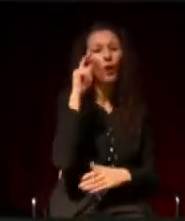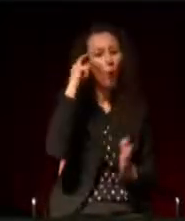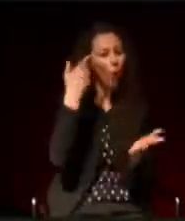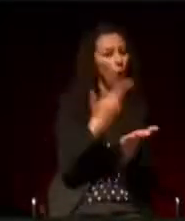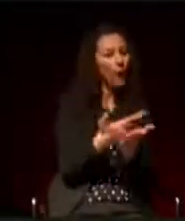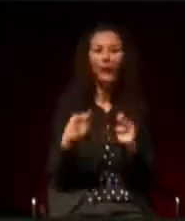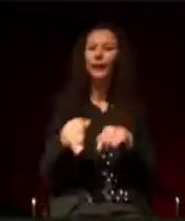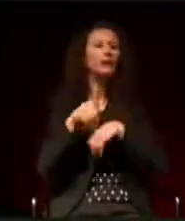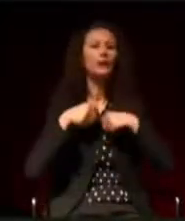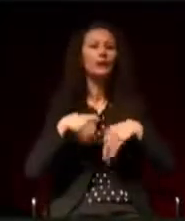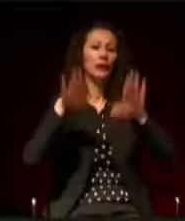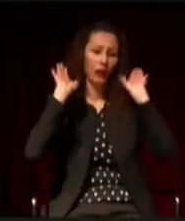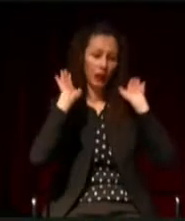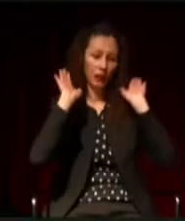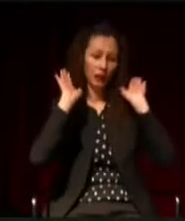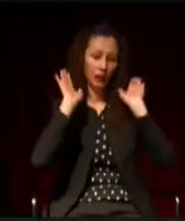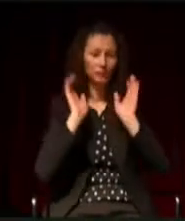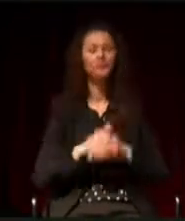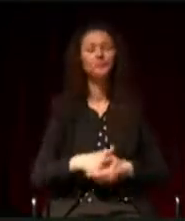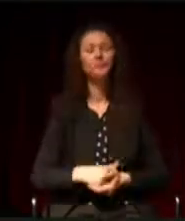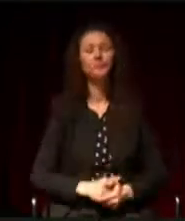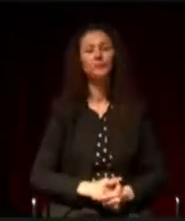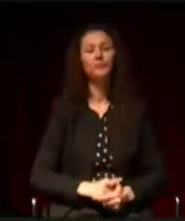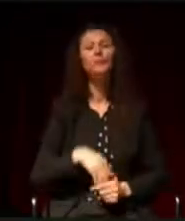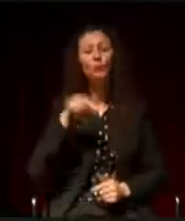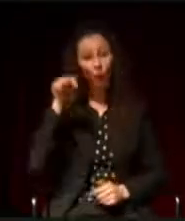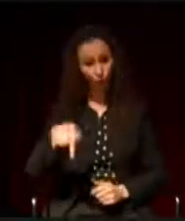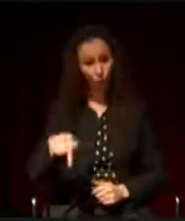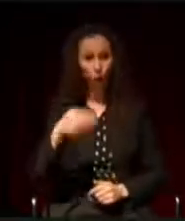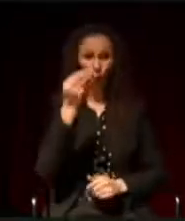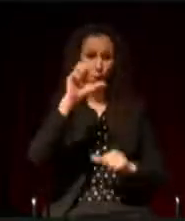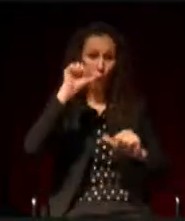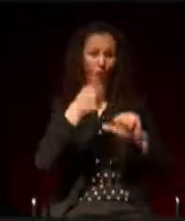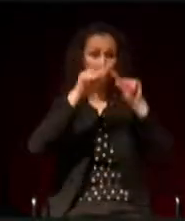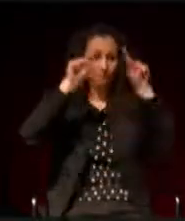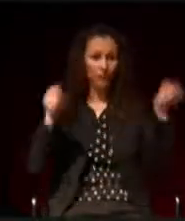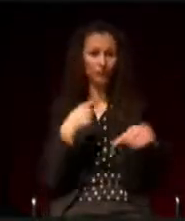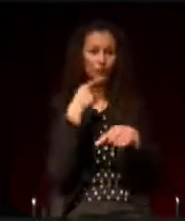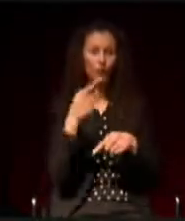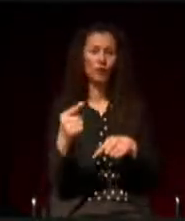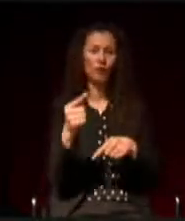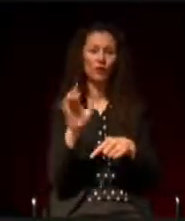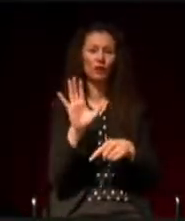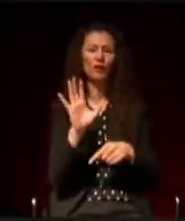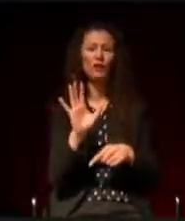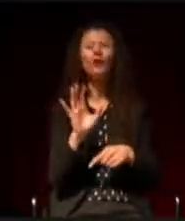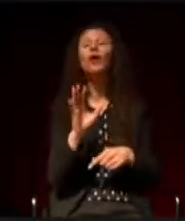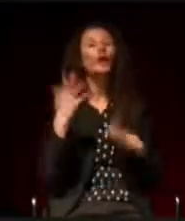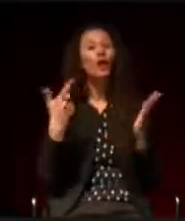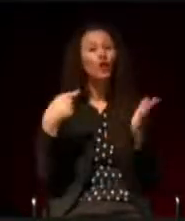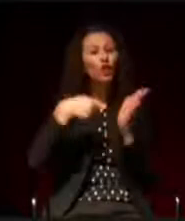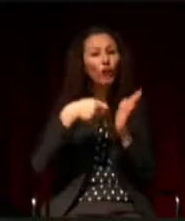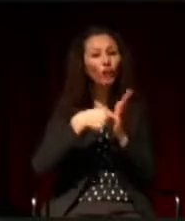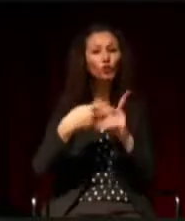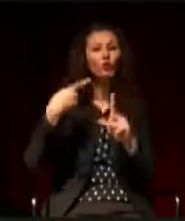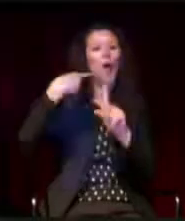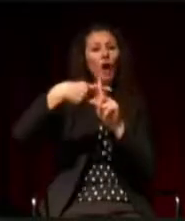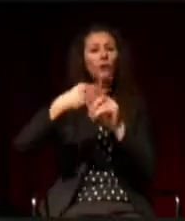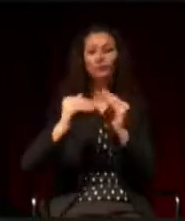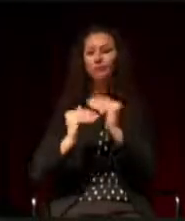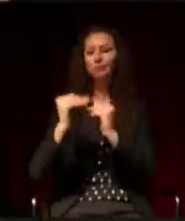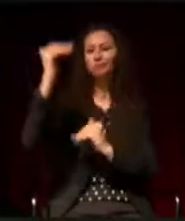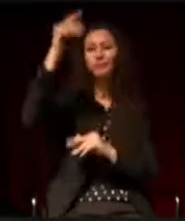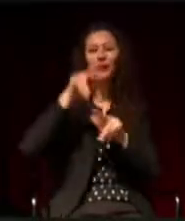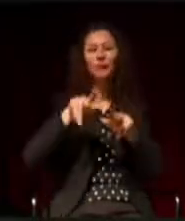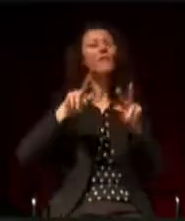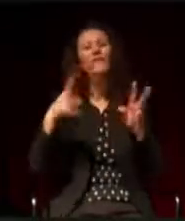öneri getiriyor değiliz şu an itibariyle. Bunun altını özellikle çizmek istiyorum. Ne nüfus yoğunluğunu arttıracak,